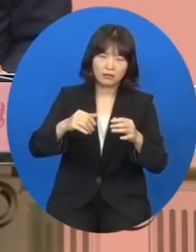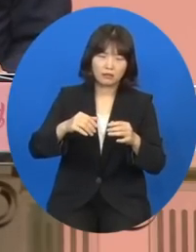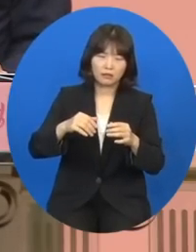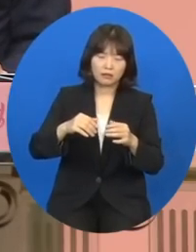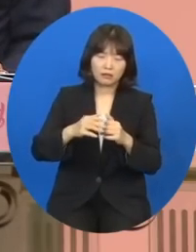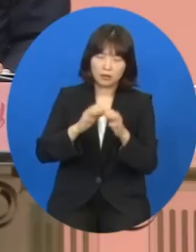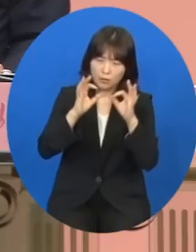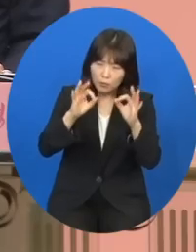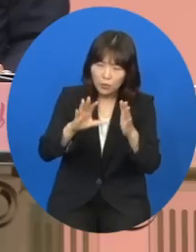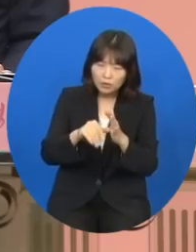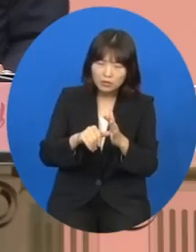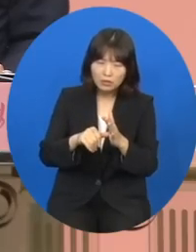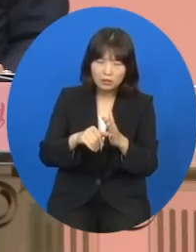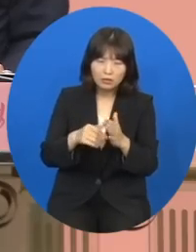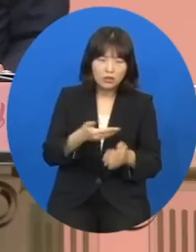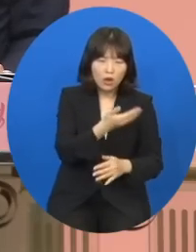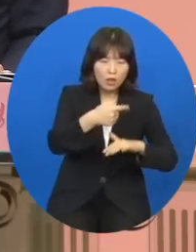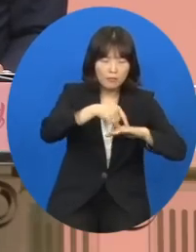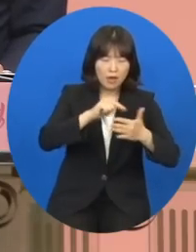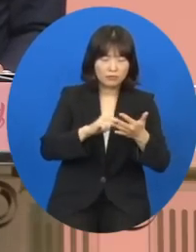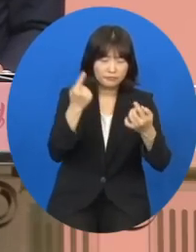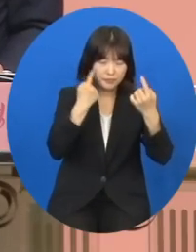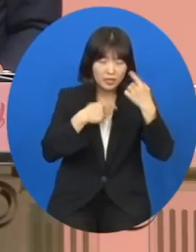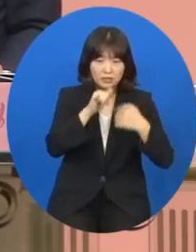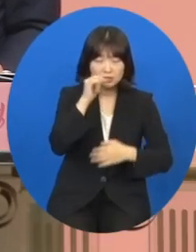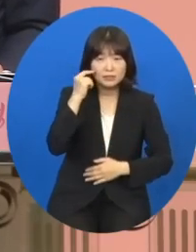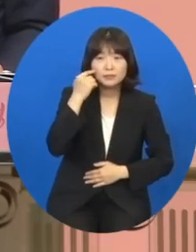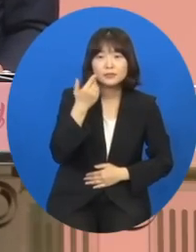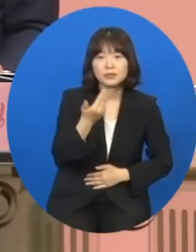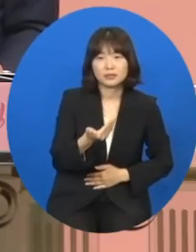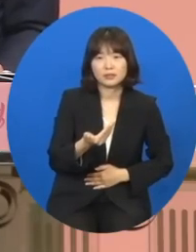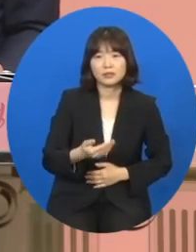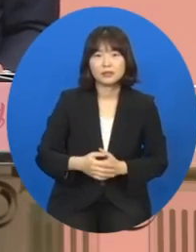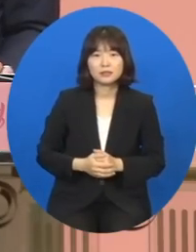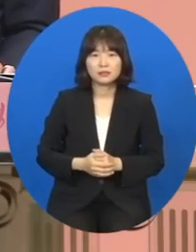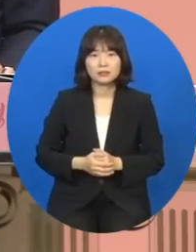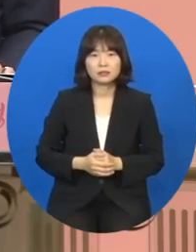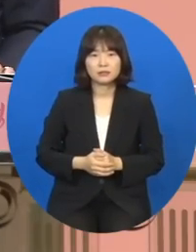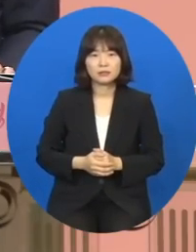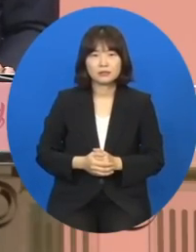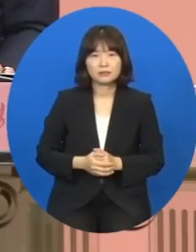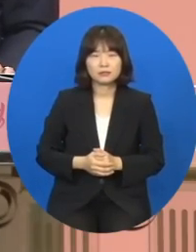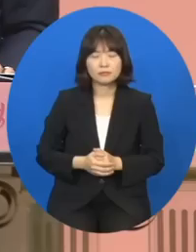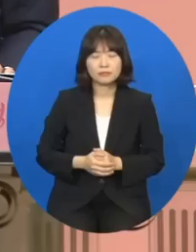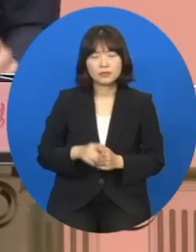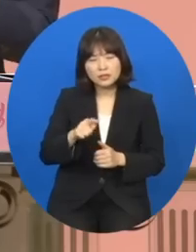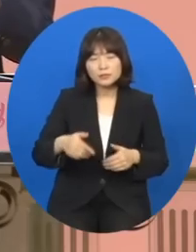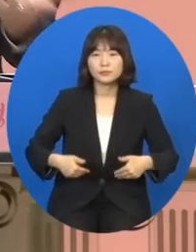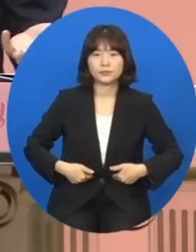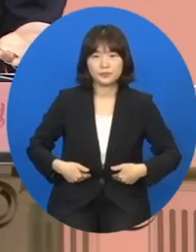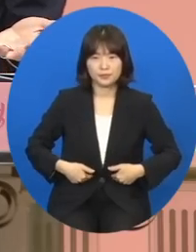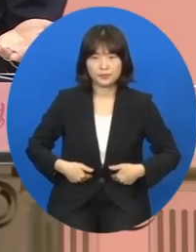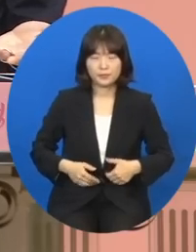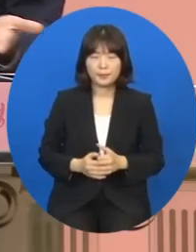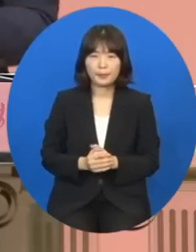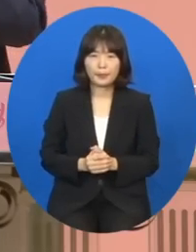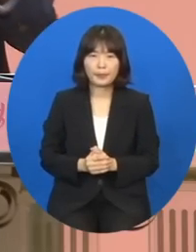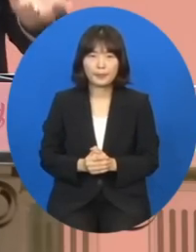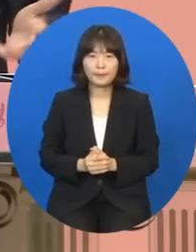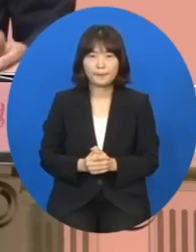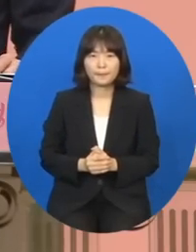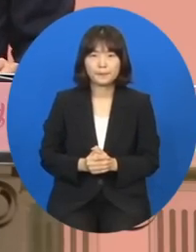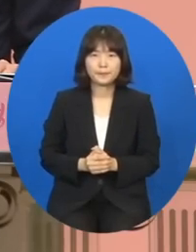여러분 마음이 같이 깨어 짓입니까 슐 여러분 크 러 셔 야 됩니다 뉴스